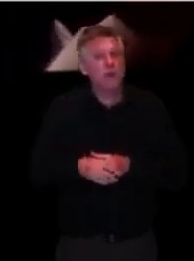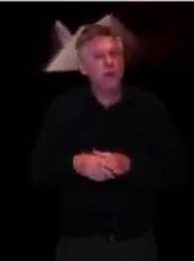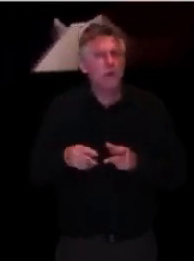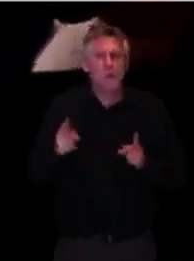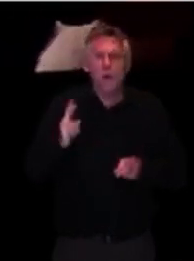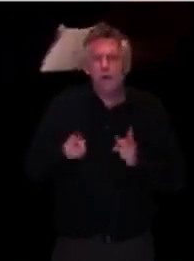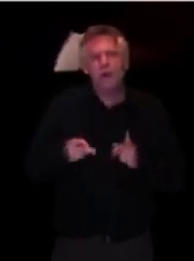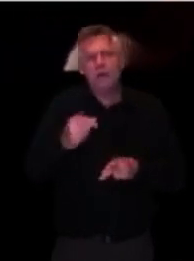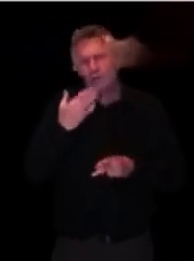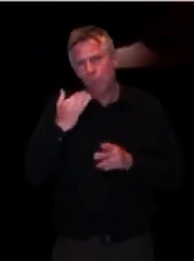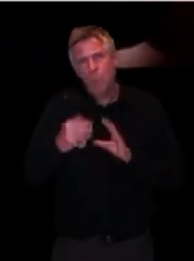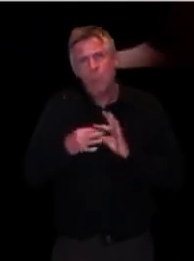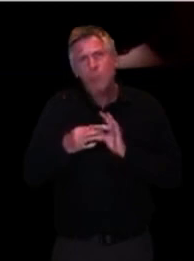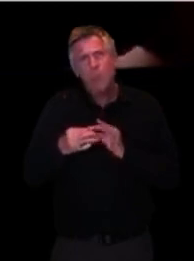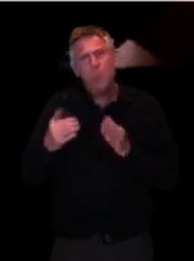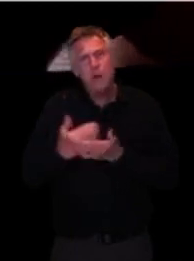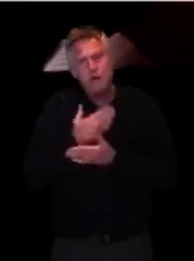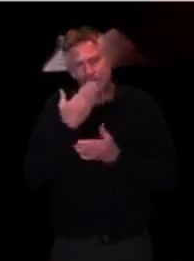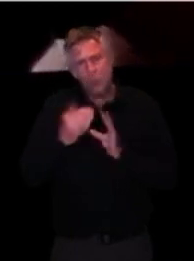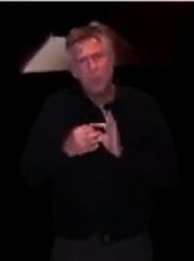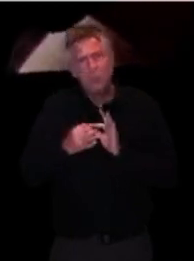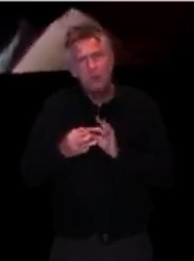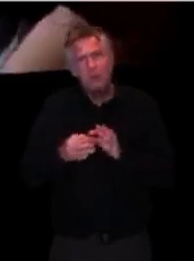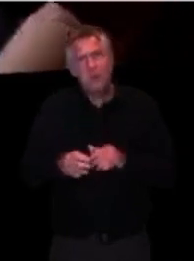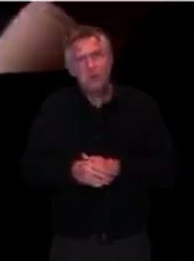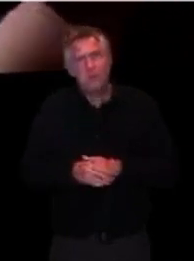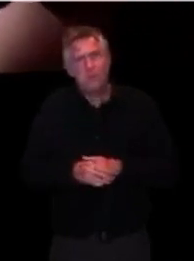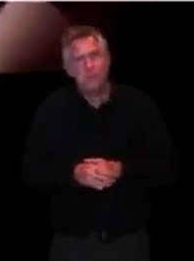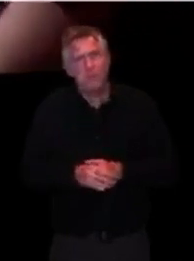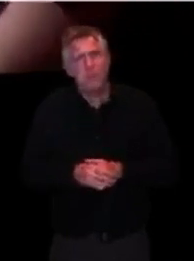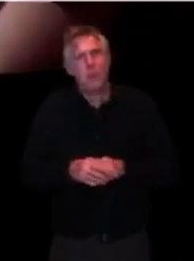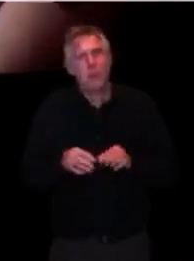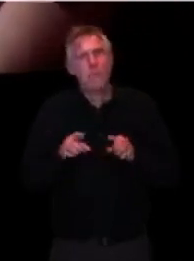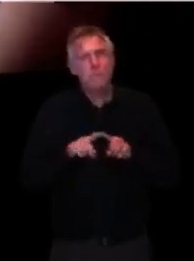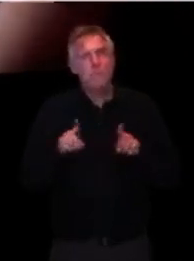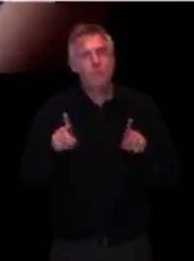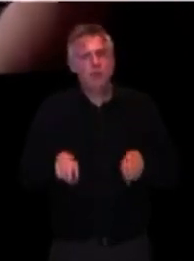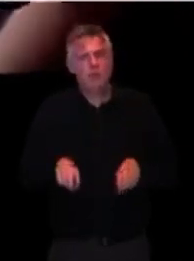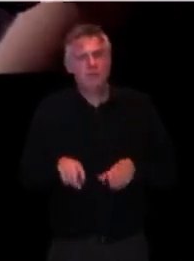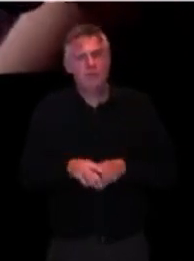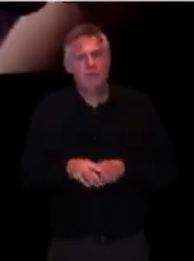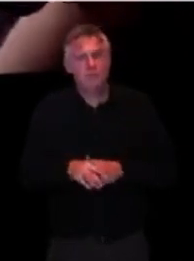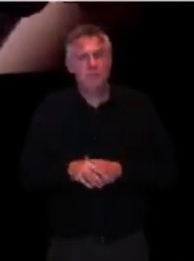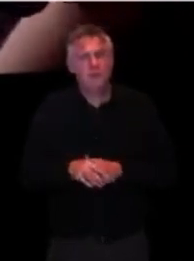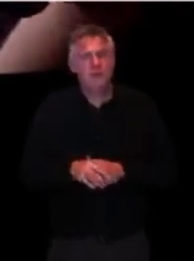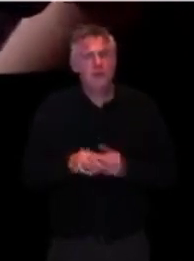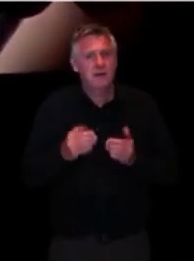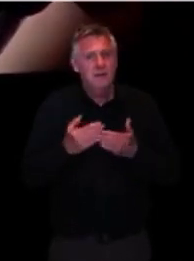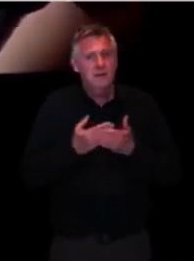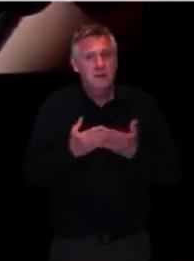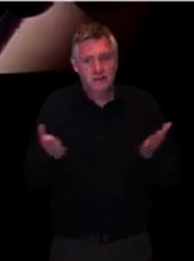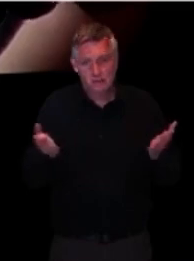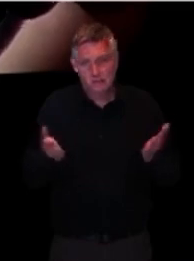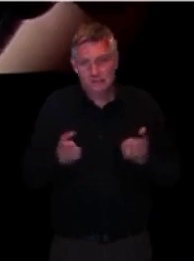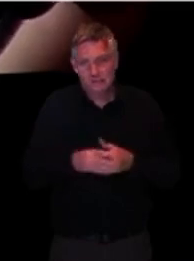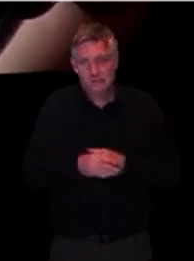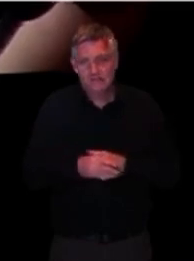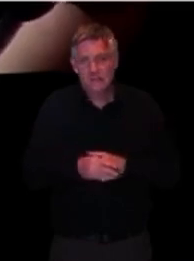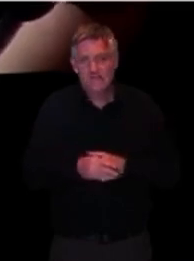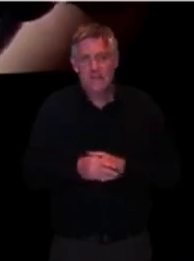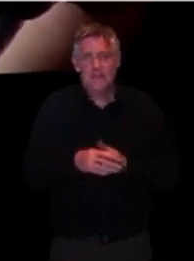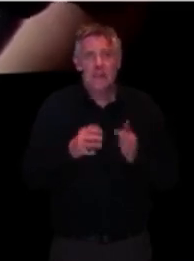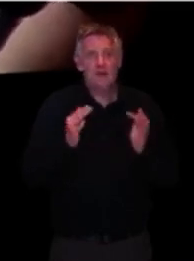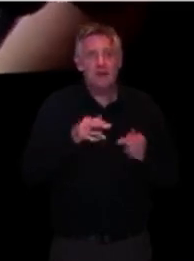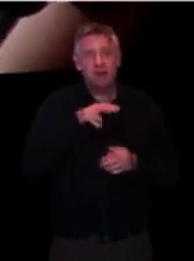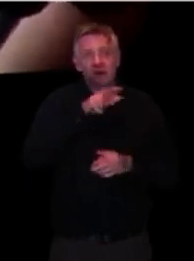pourraient mieux se passer toujours est-il que sur ce budget moi je veux dire des choses extrêmement simples sur le logement